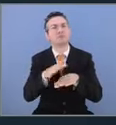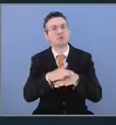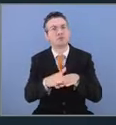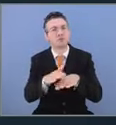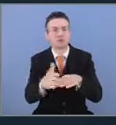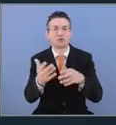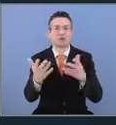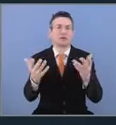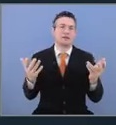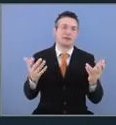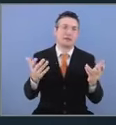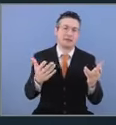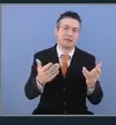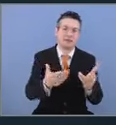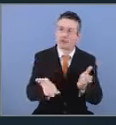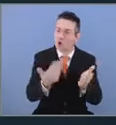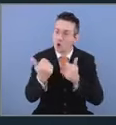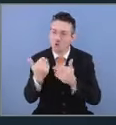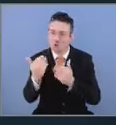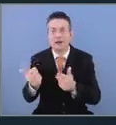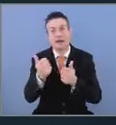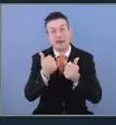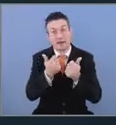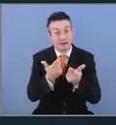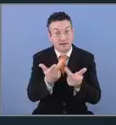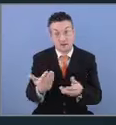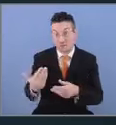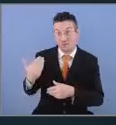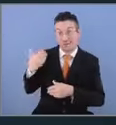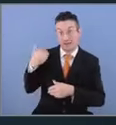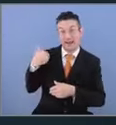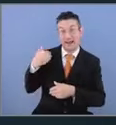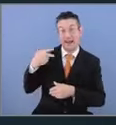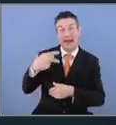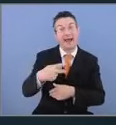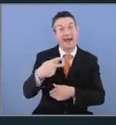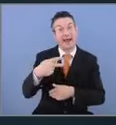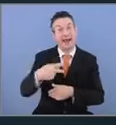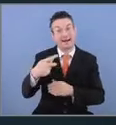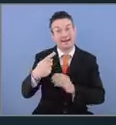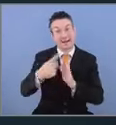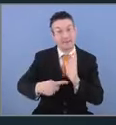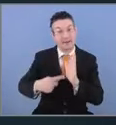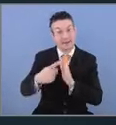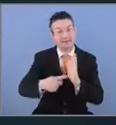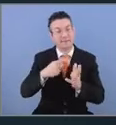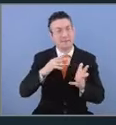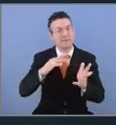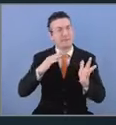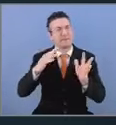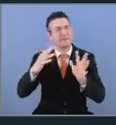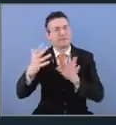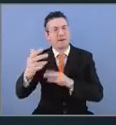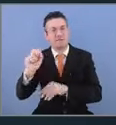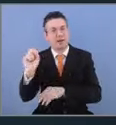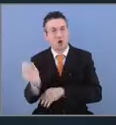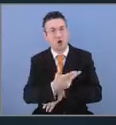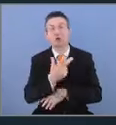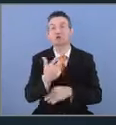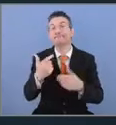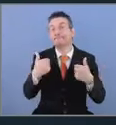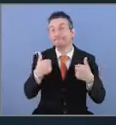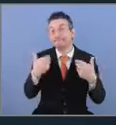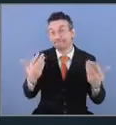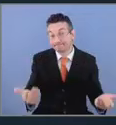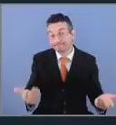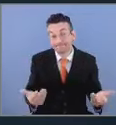alcuni casi come negli ultimi anni, degli ultimi mesi, sono anche molto repentine. Quindi a tale proposito si ritiene